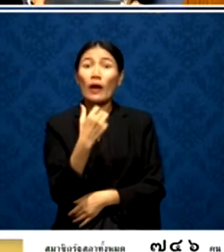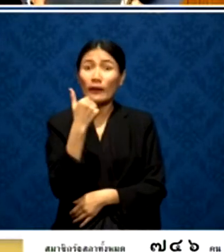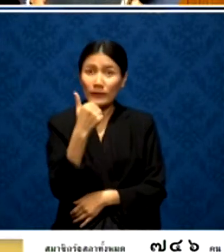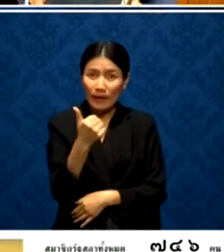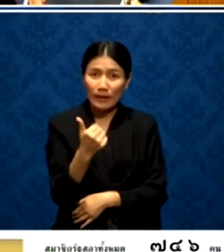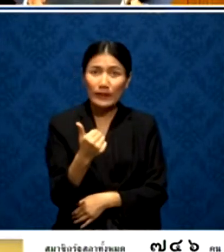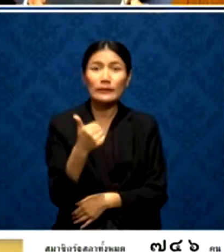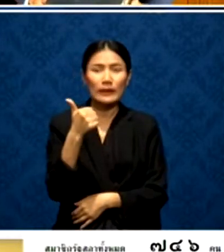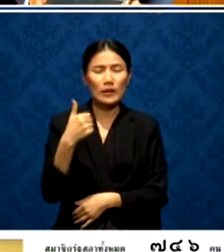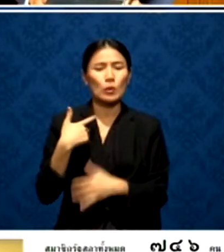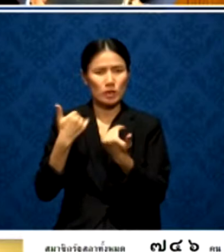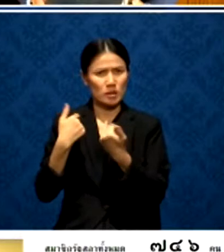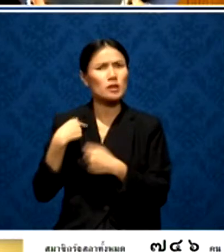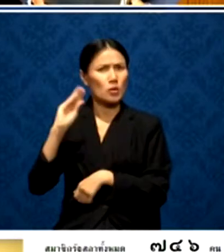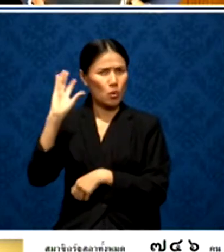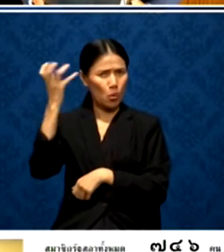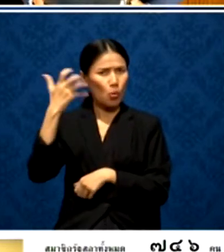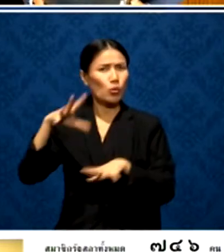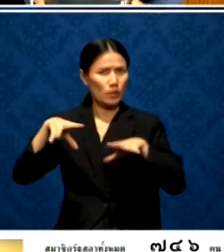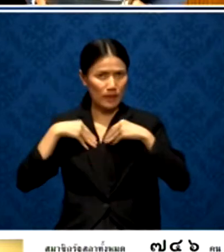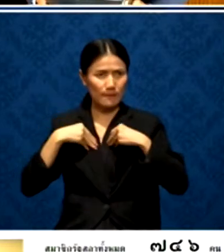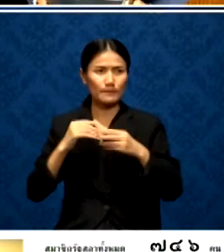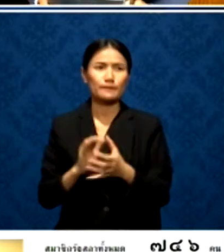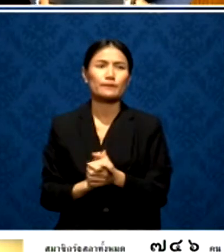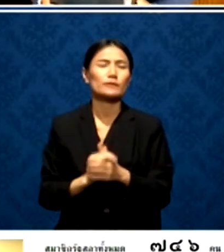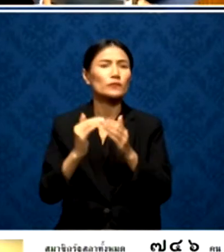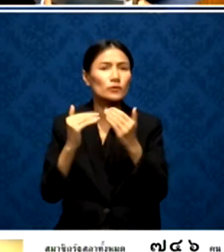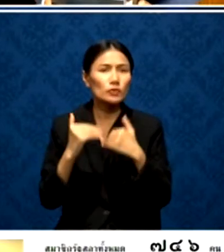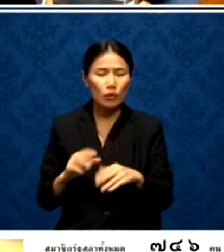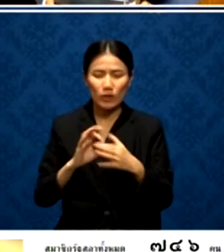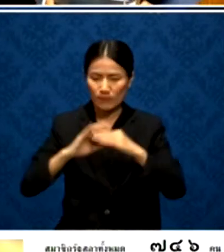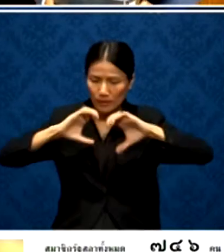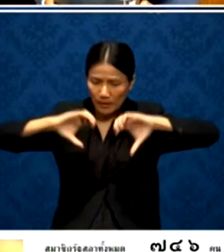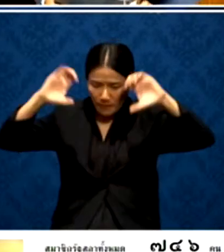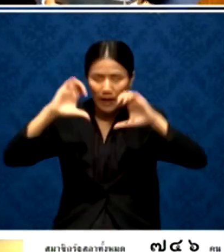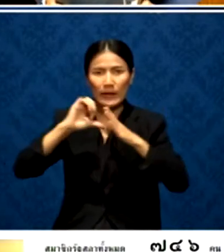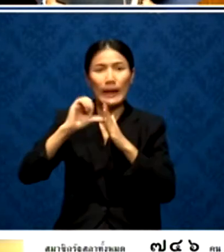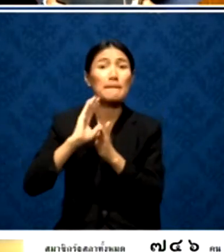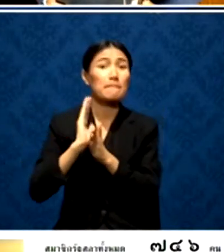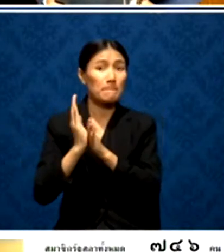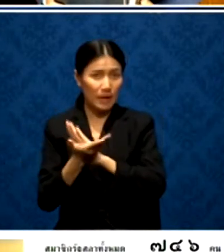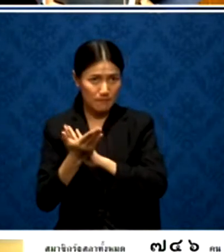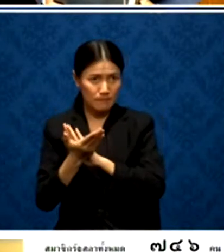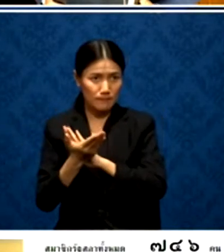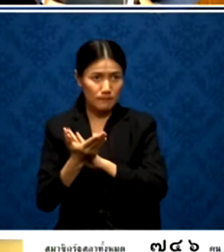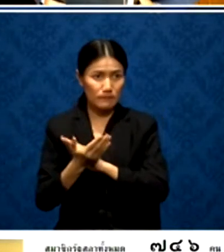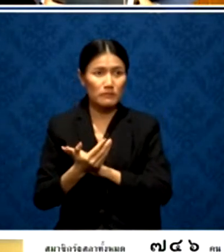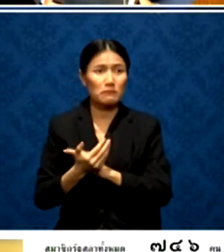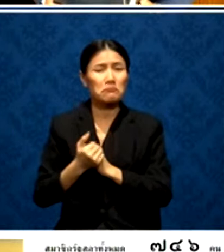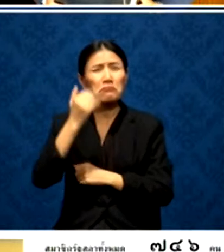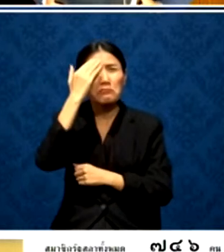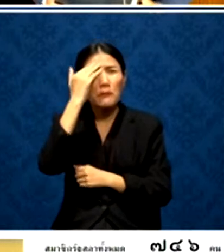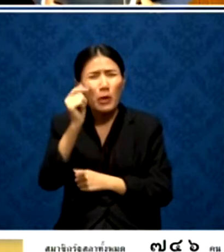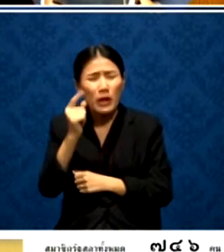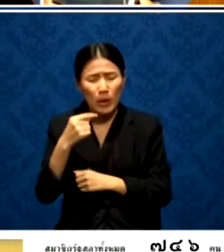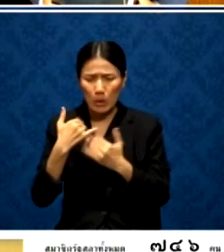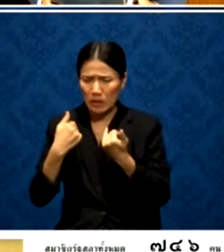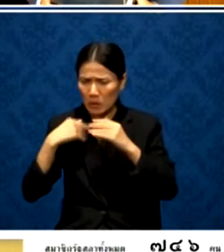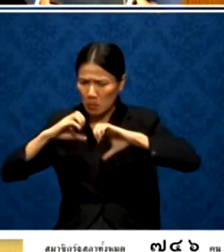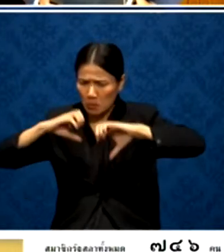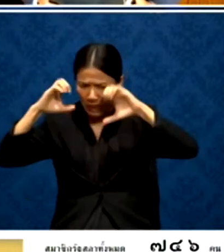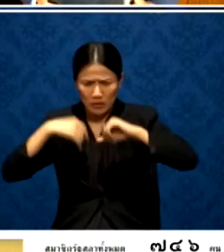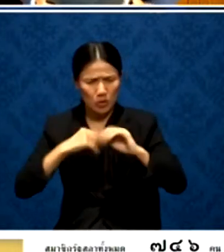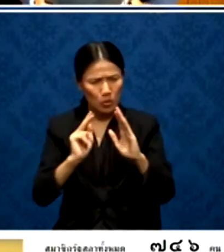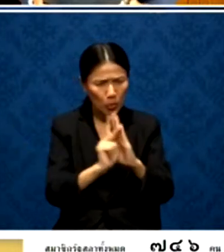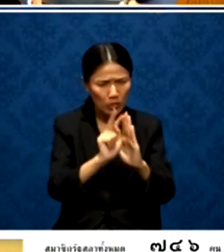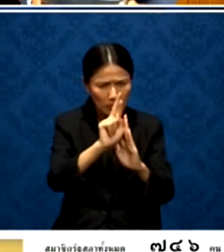ยบายถัดไปคือการเปลี่ยนแปลงบทบาทของรัฐที่เคยเป็นผู้กำกับดูแลที่เต็มไปด้วยกฎระเบียบ